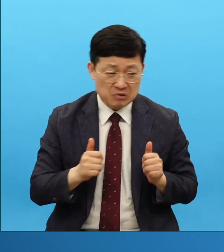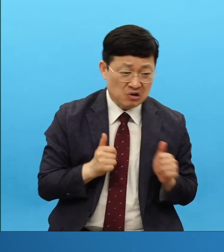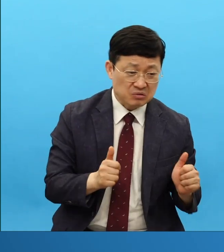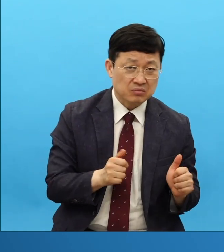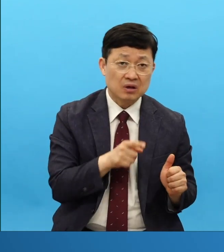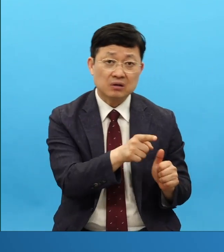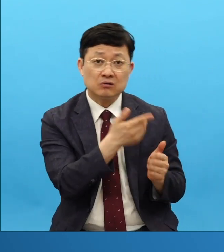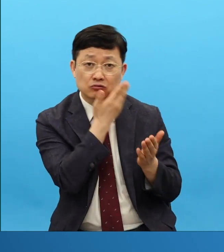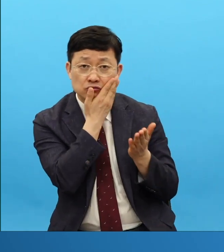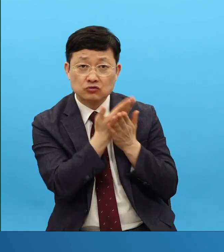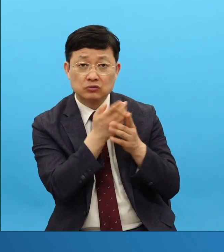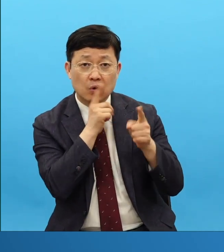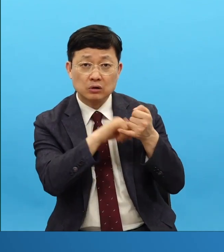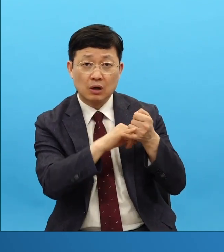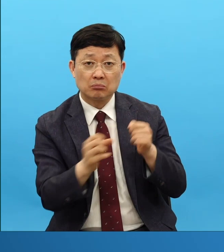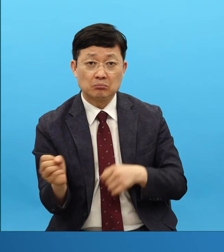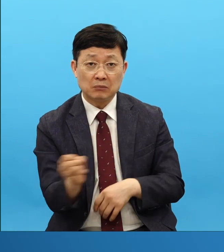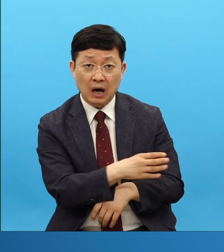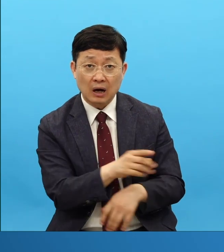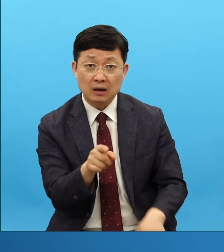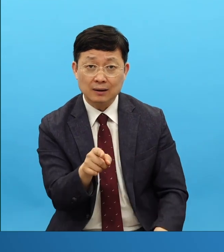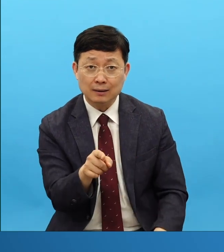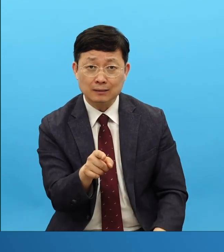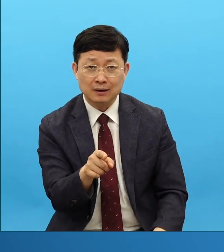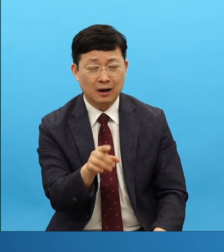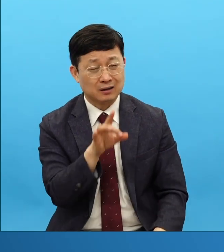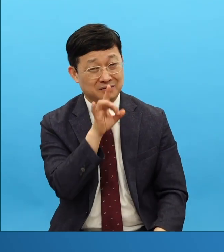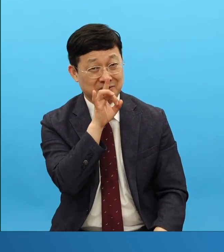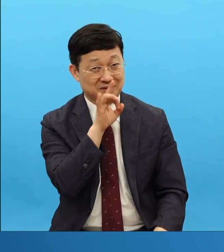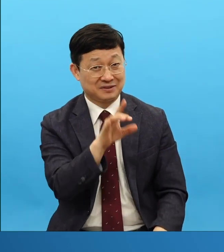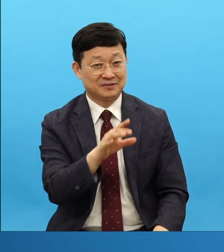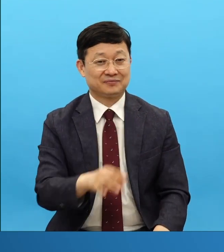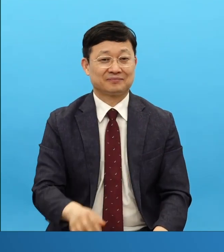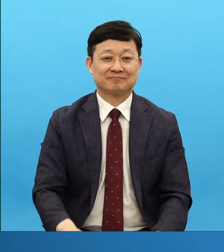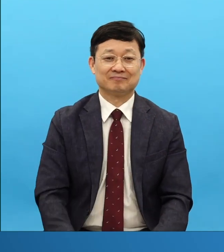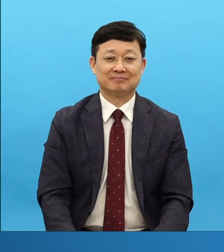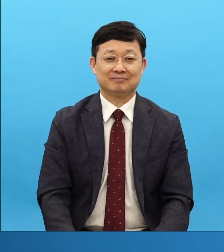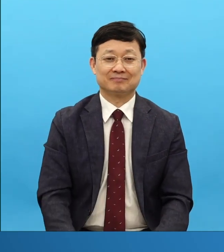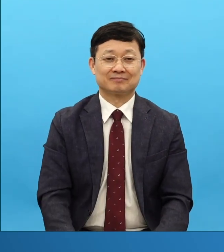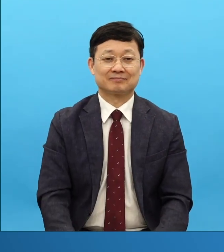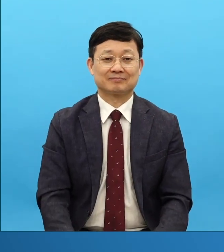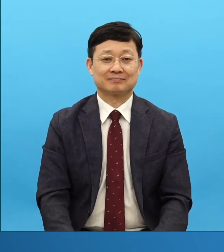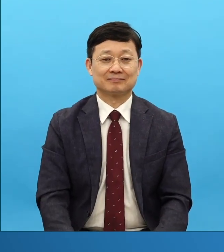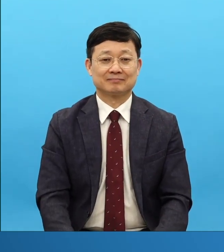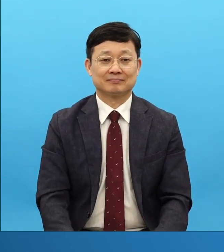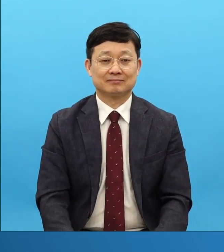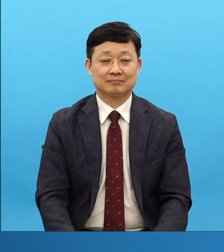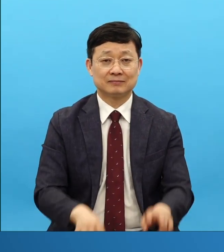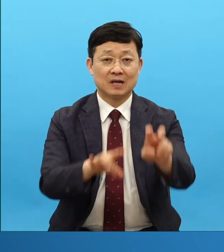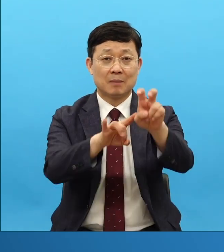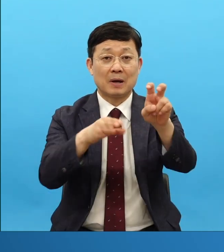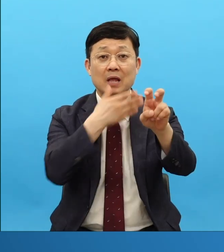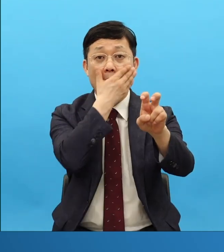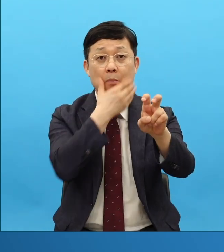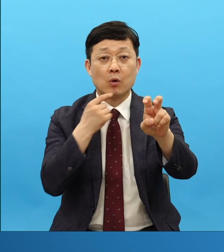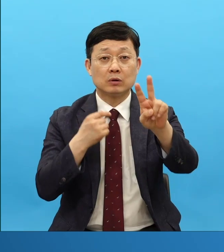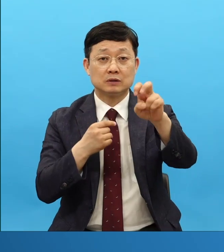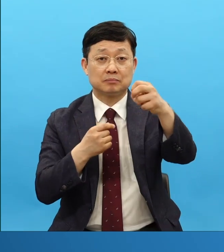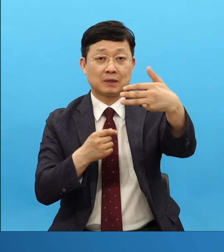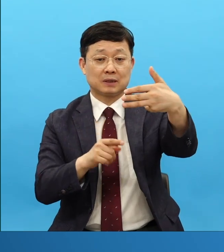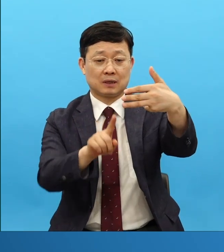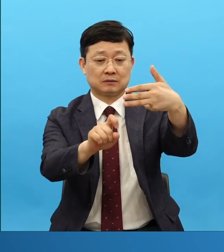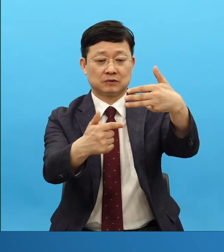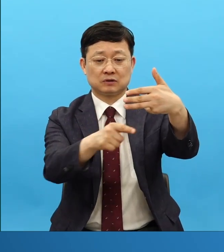Have to go out of our way not to do this, even though we have so much effort in other things. 마태복음 28장 16